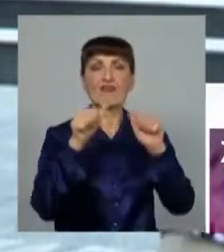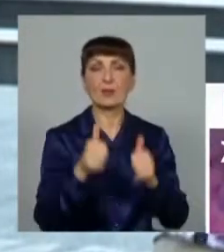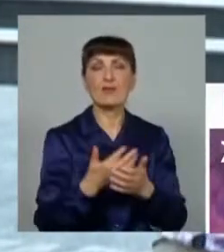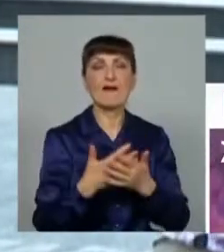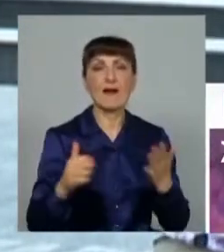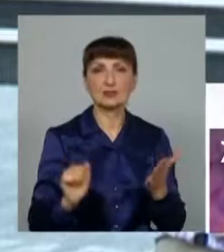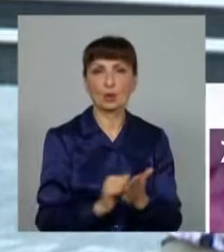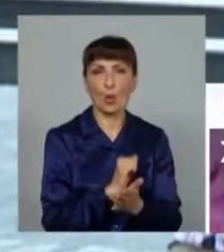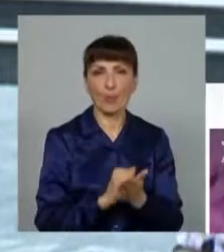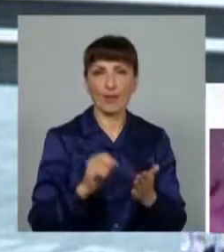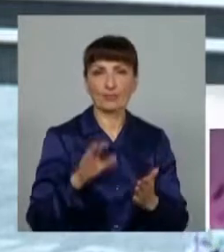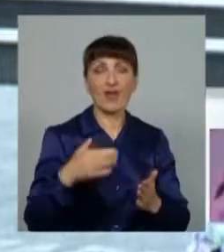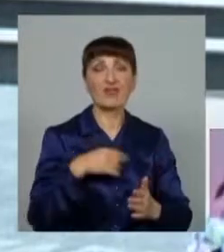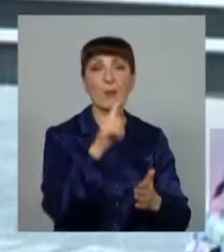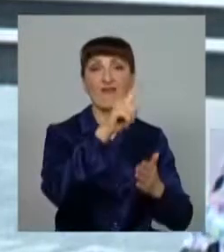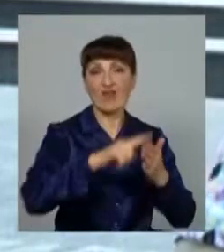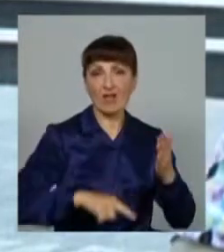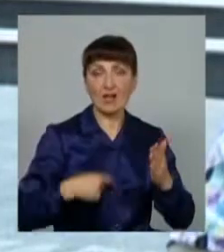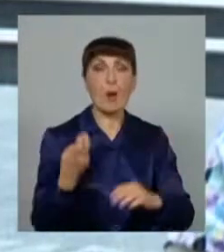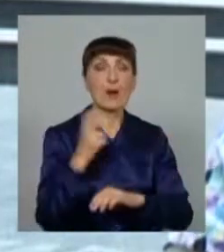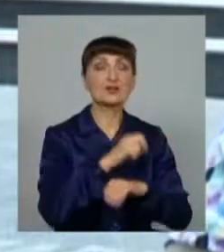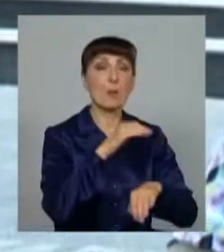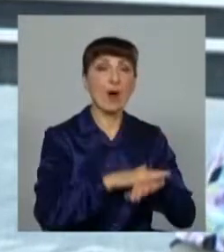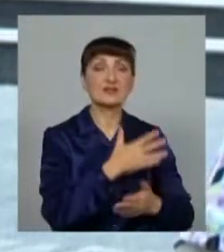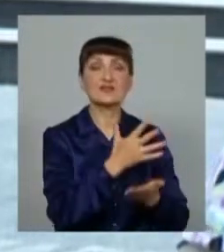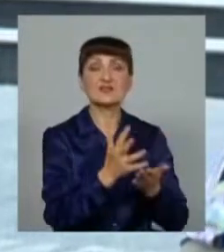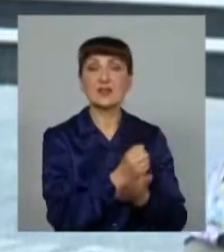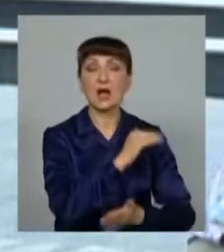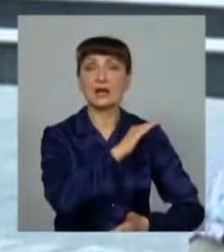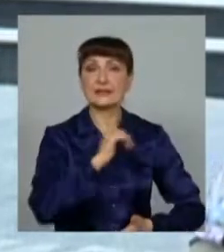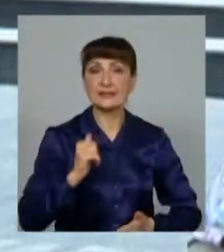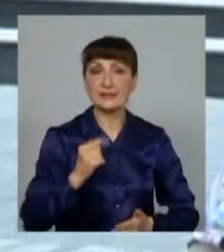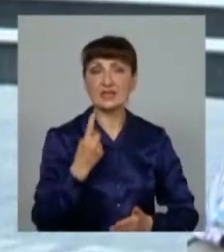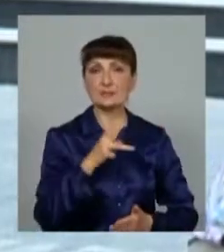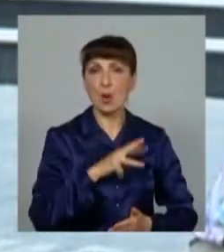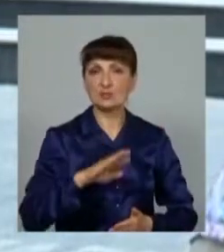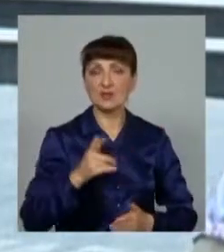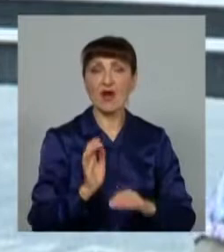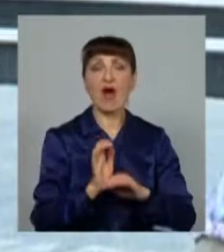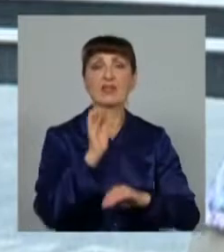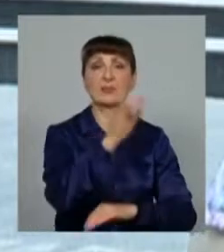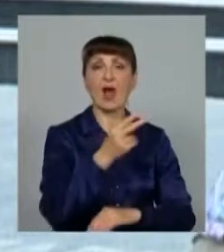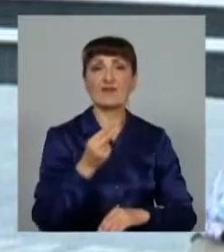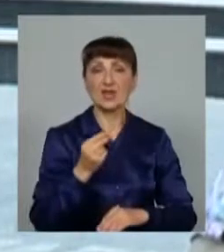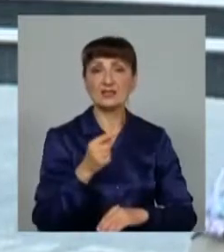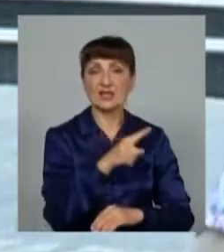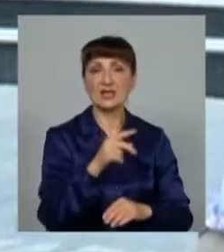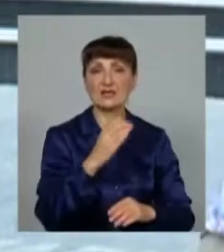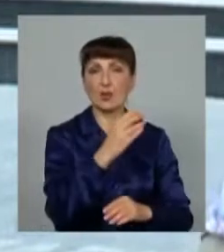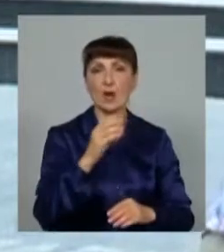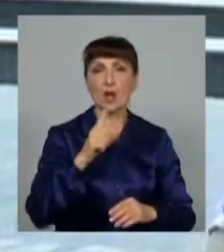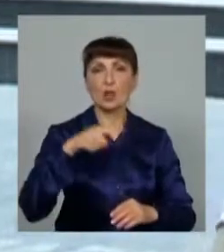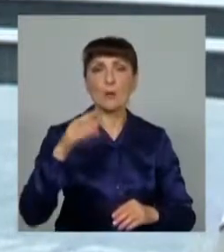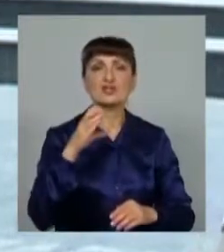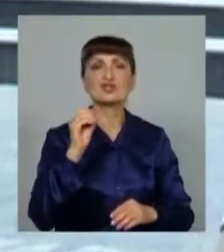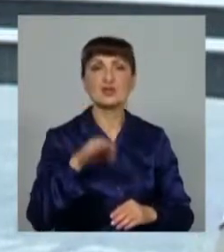рода документации. Я им поверила. Пошла в банк, взяла кредит на сумму 1 миллион тенге и отправила средства на указанные ими счет.